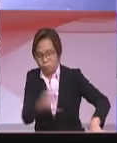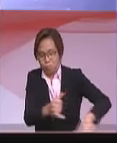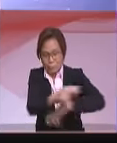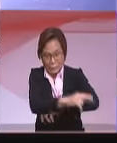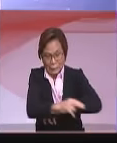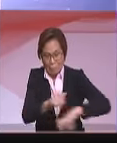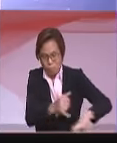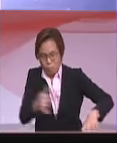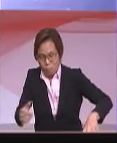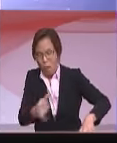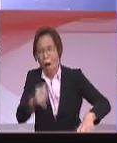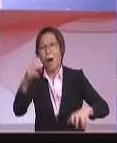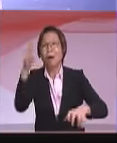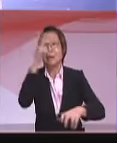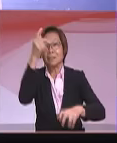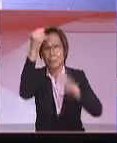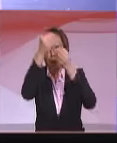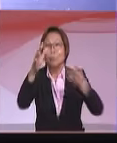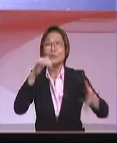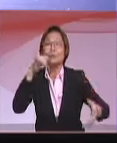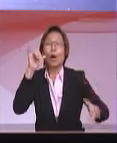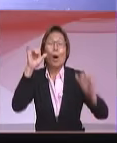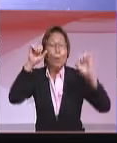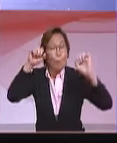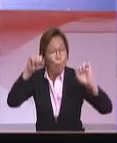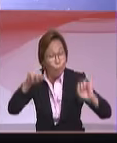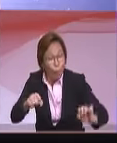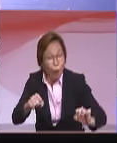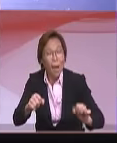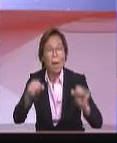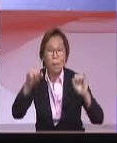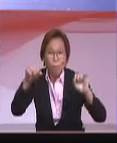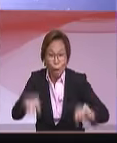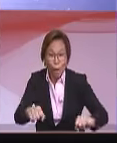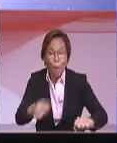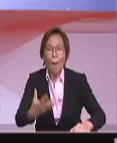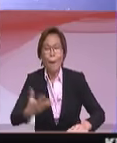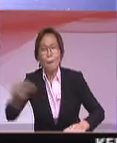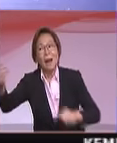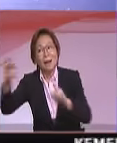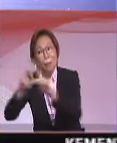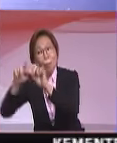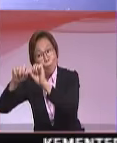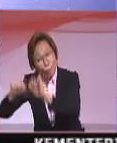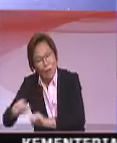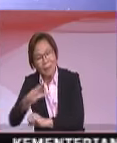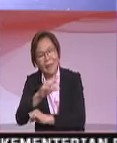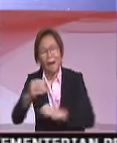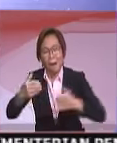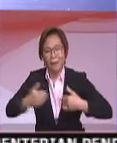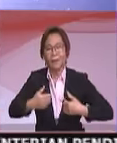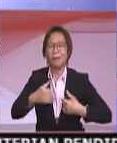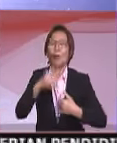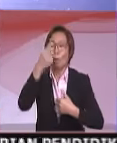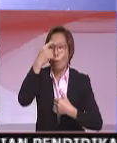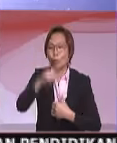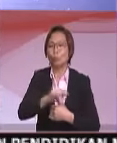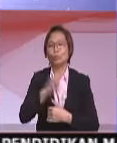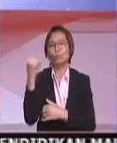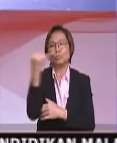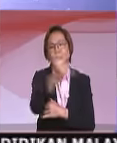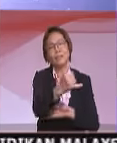yang diumumkan kerajaan semalam. Bukan sahaja dapat memenuhi hasrat untuk pulang ke kampung, malah ada juga memilih untuk